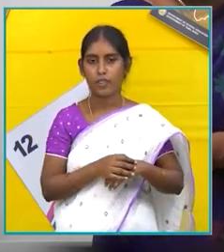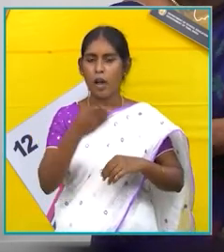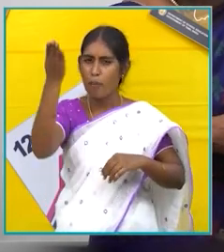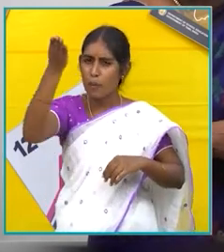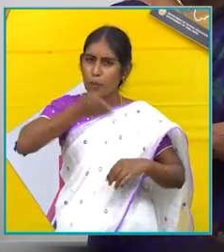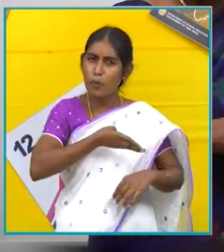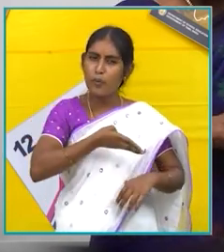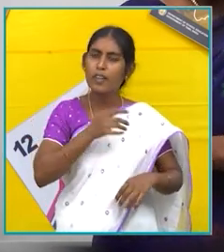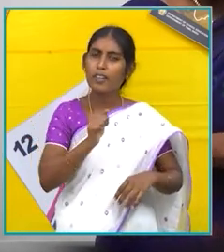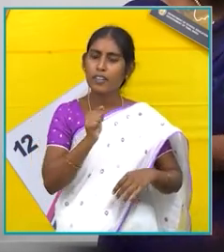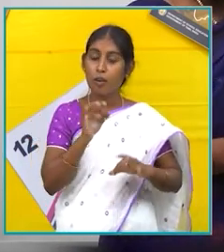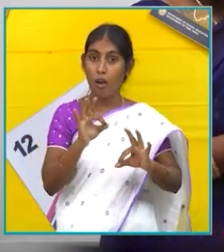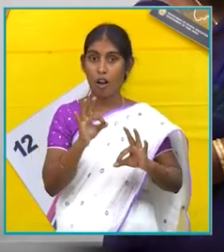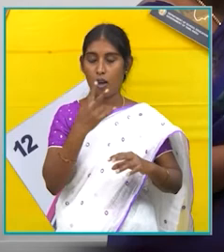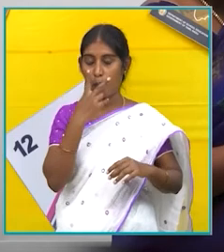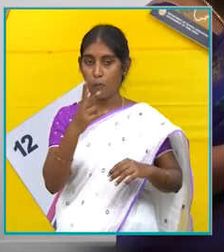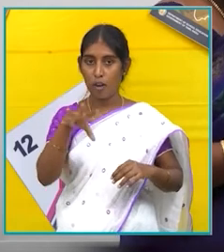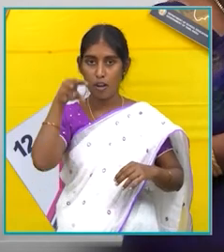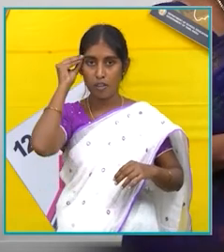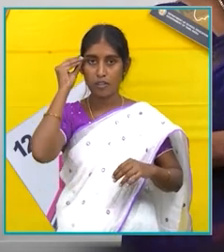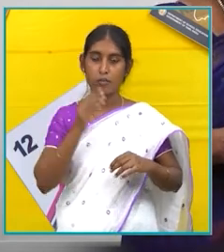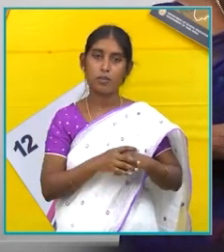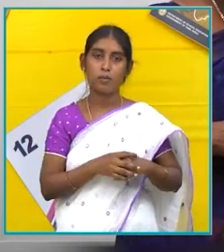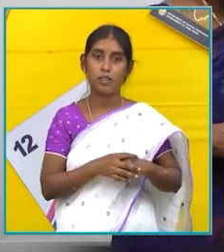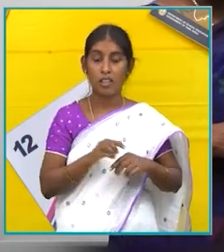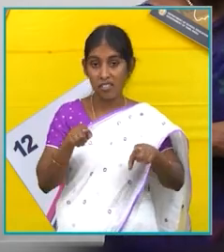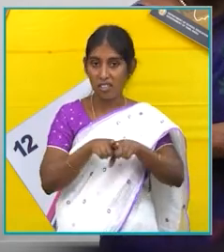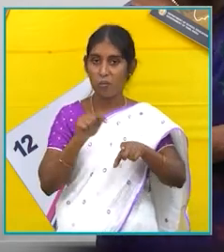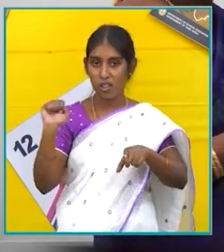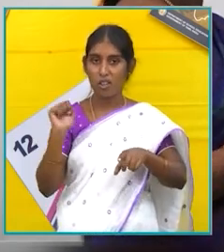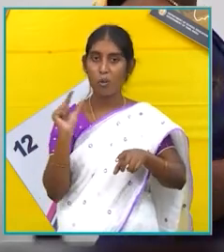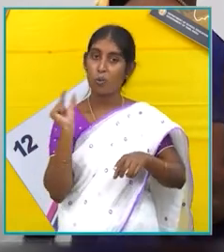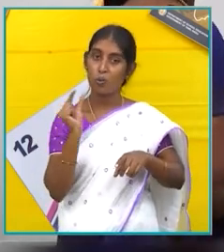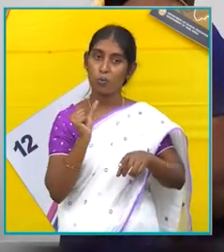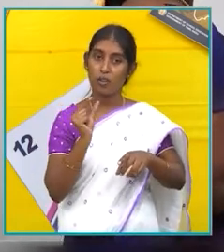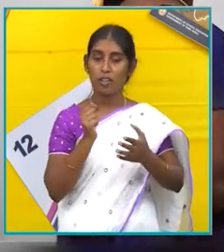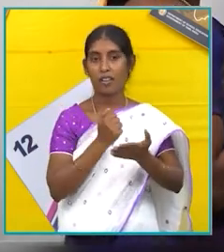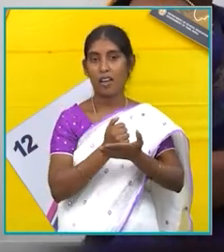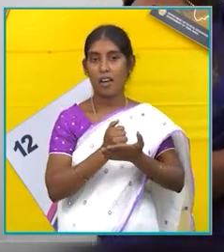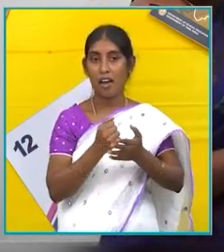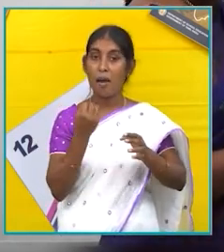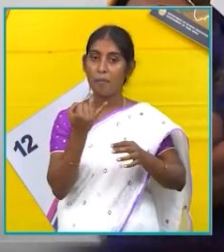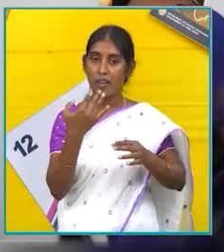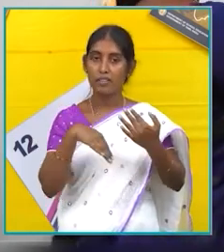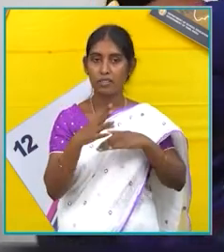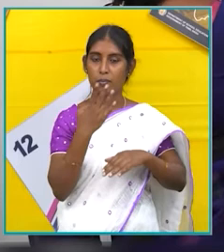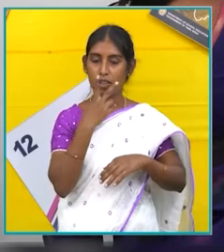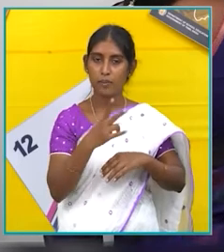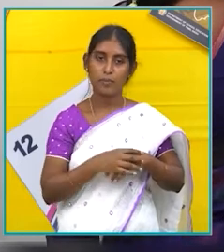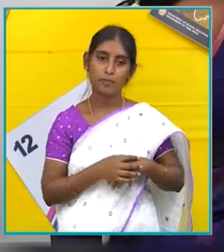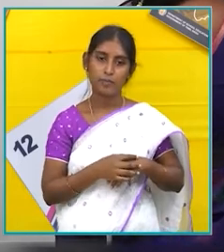வெட்டி அதை வந்து நல்லா கவனிச்சுக்கோங்க, ஏன்னா இதை வச்சு தான் நம்ம வந்து பயிற்சி கணக்கெல்லாம் நம்ம போடணும். இப்போ குறுக்கு வெட்டினா என்ன